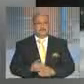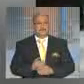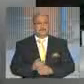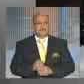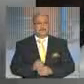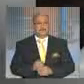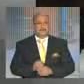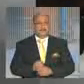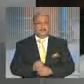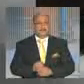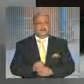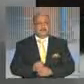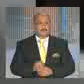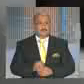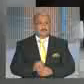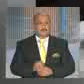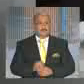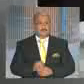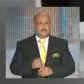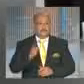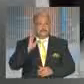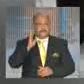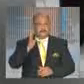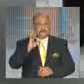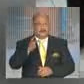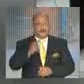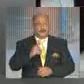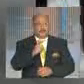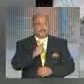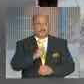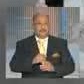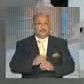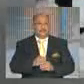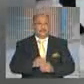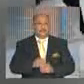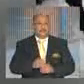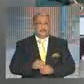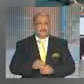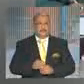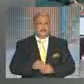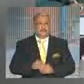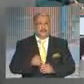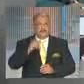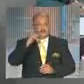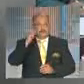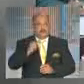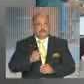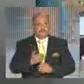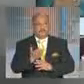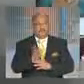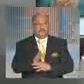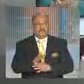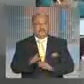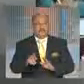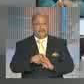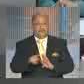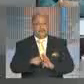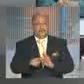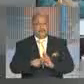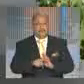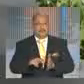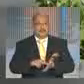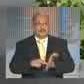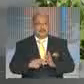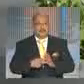وقد تضمن الملتقى عديد المداخلات تمحورت حول الأنموذج التونسي للفلاحة البيولوجية كمحرك للتنمية